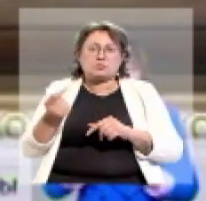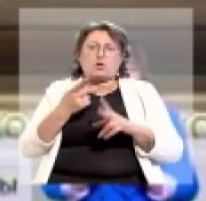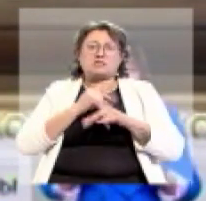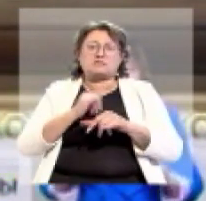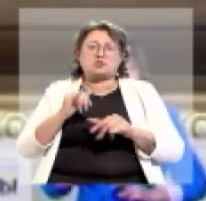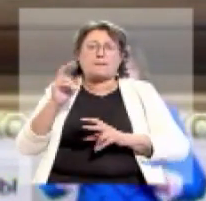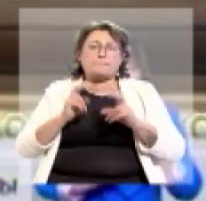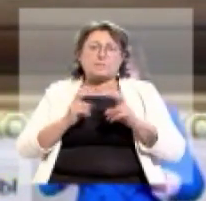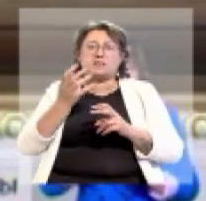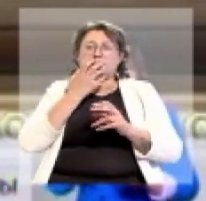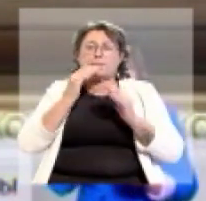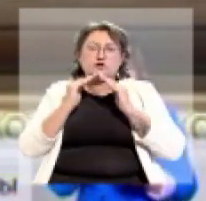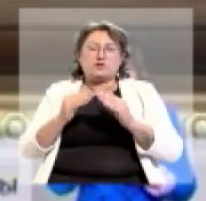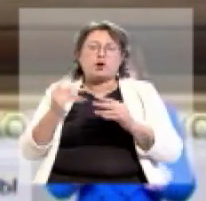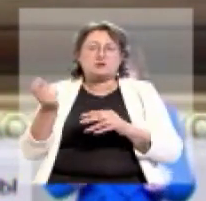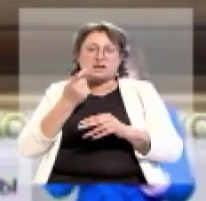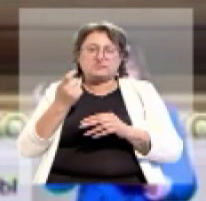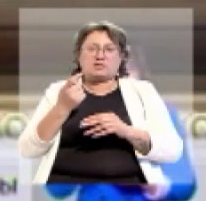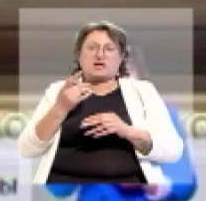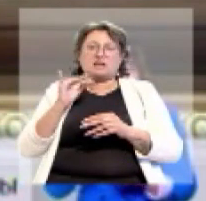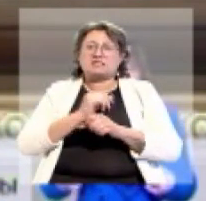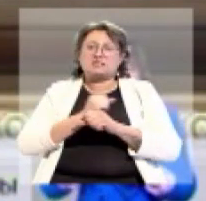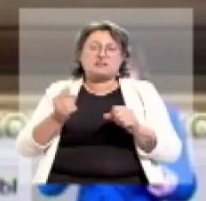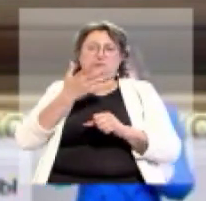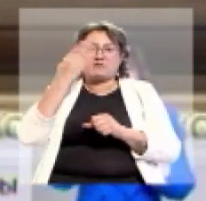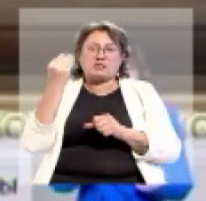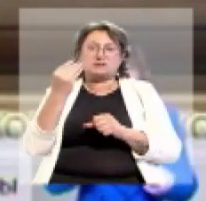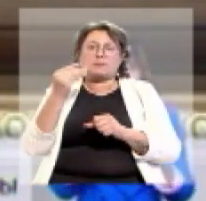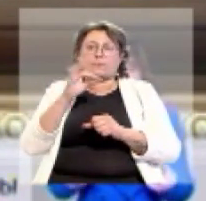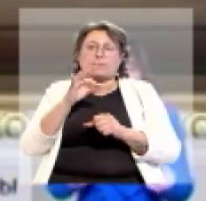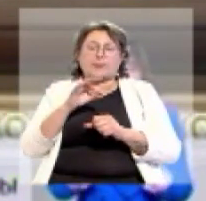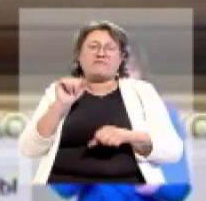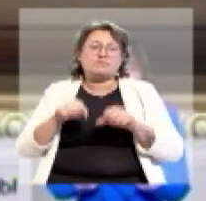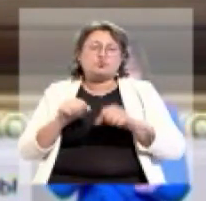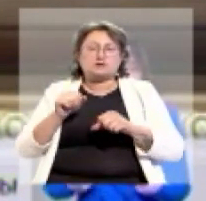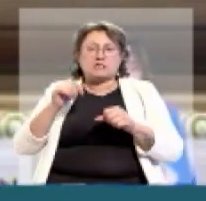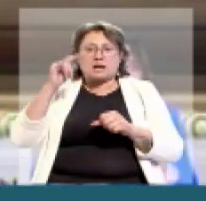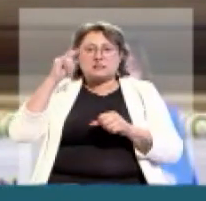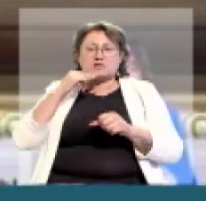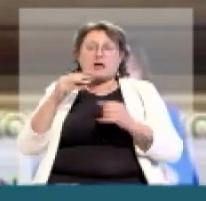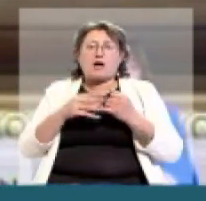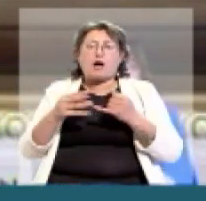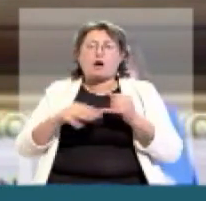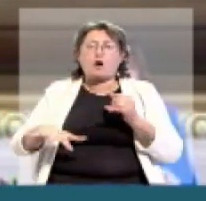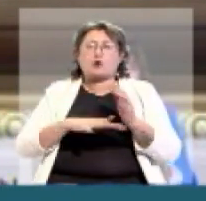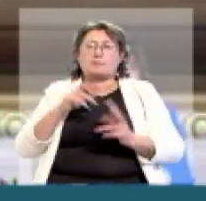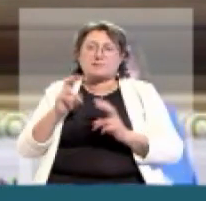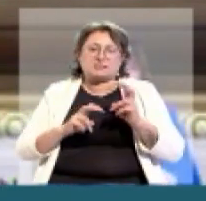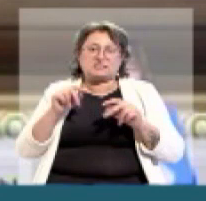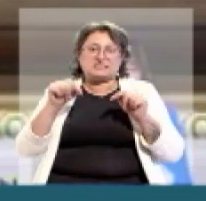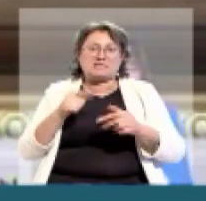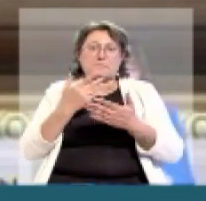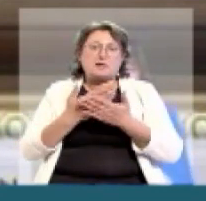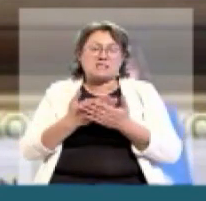развитие промышленного тепличного хозяйства. При этом нельзя забывать и о потенциале отечественных агропредприятий.